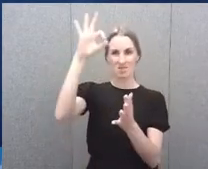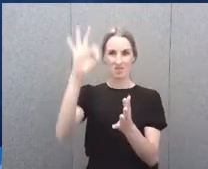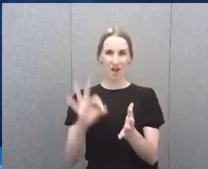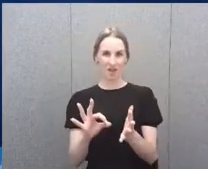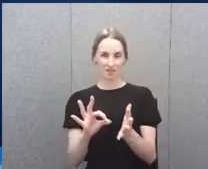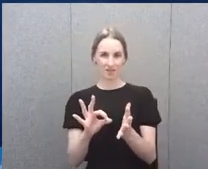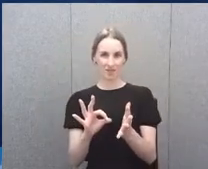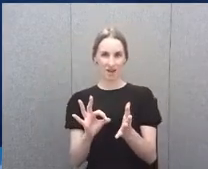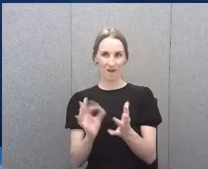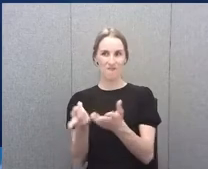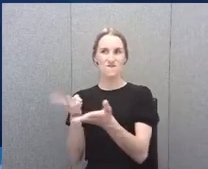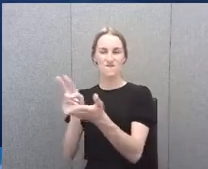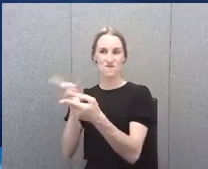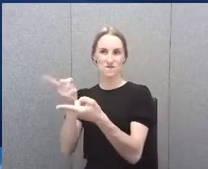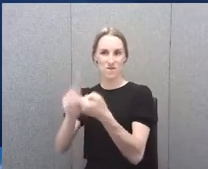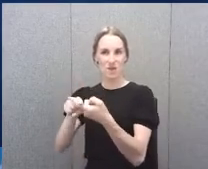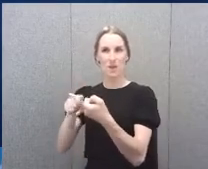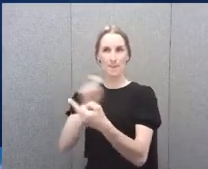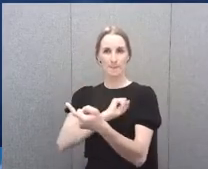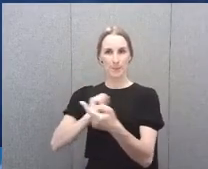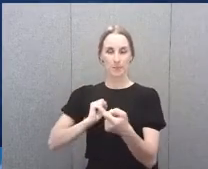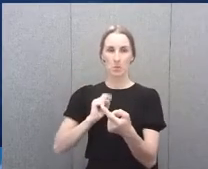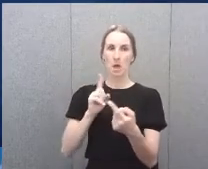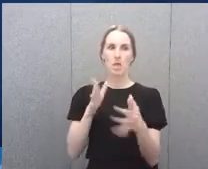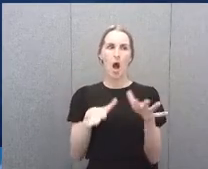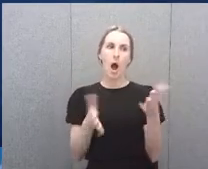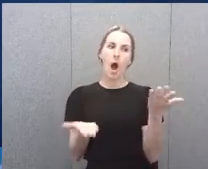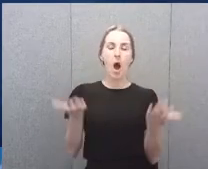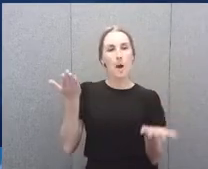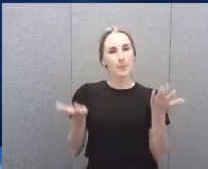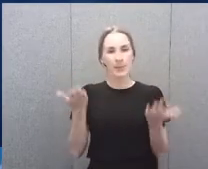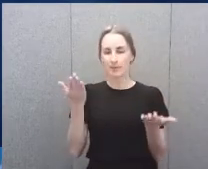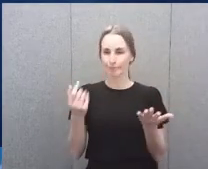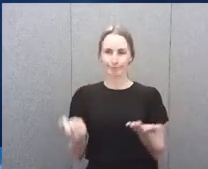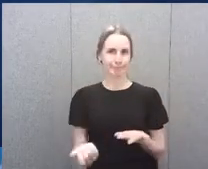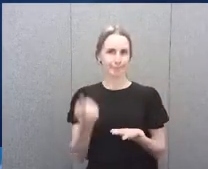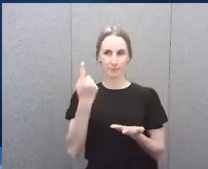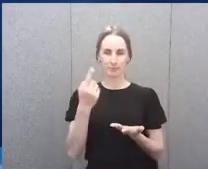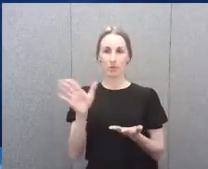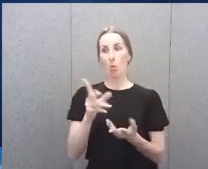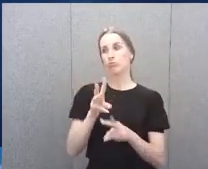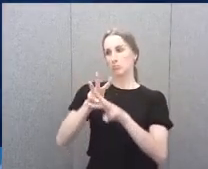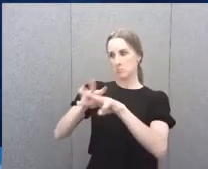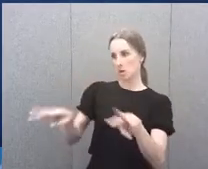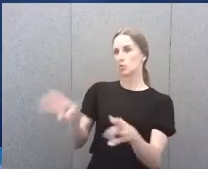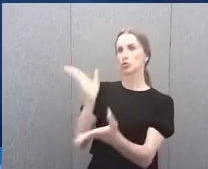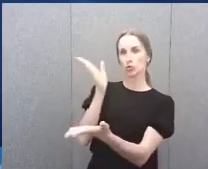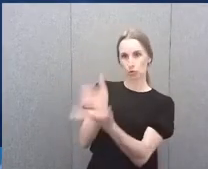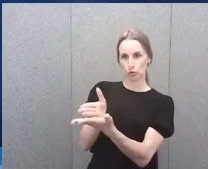учебу по медике, по медицине у него было звание,